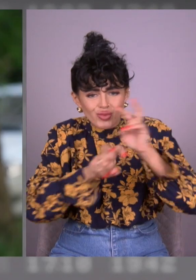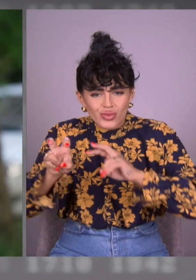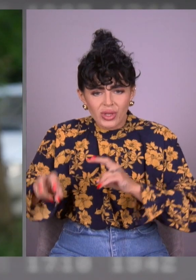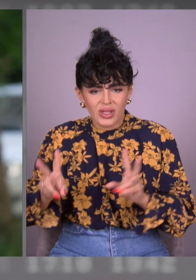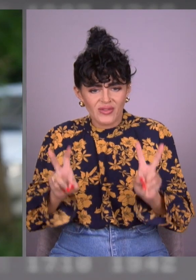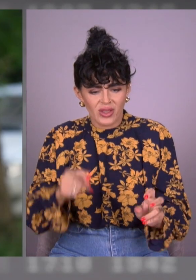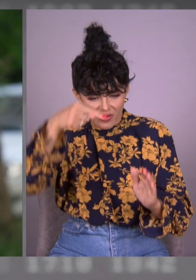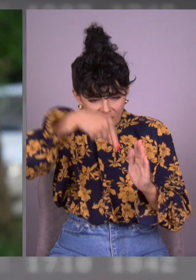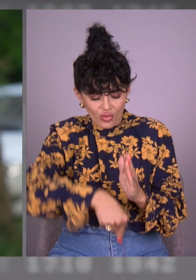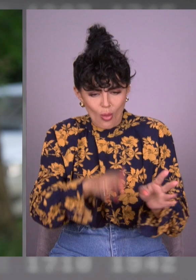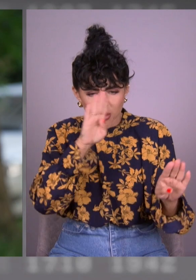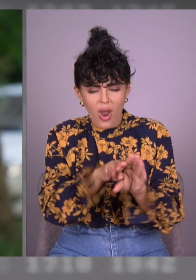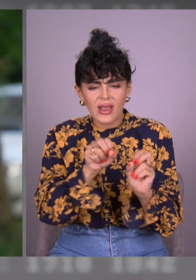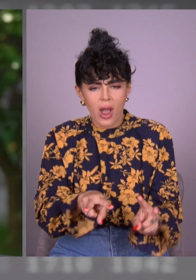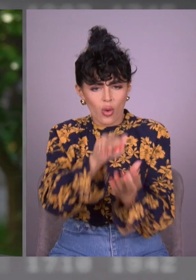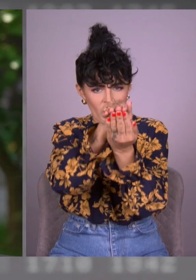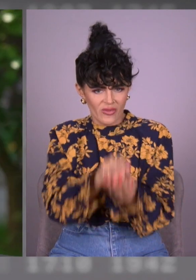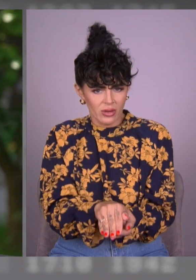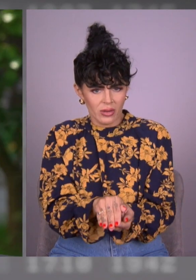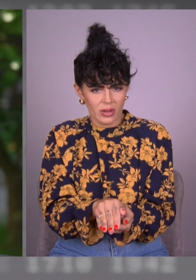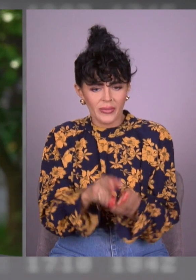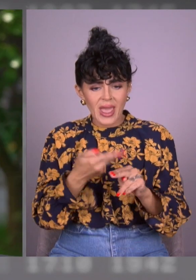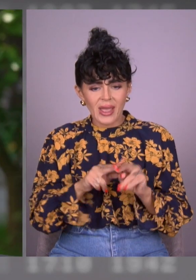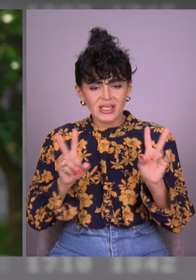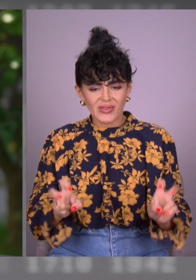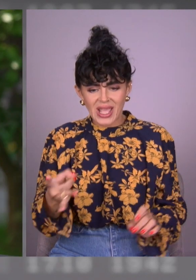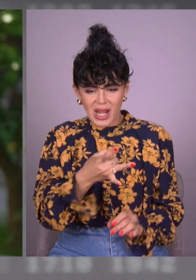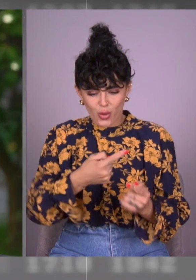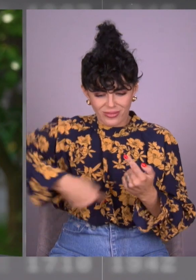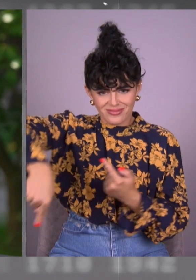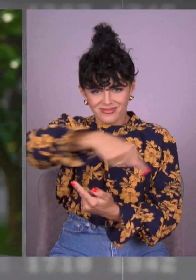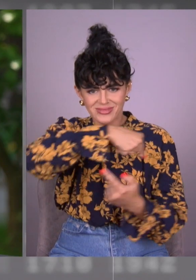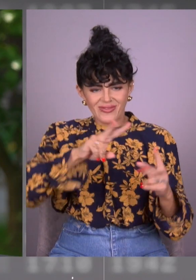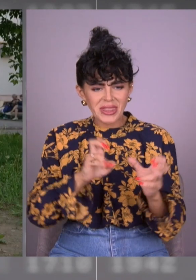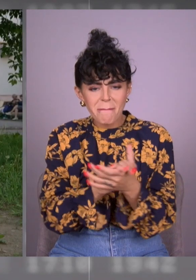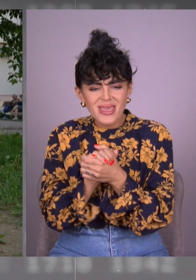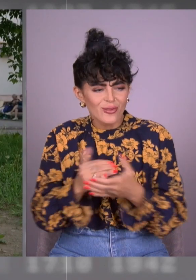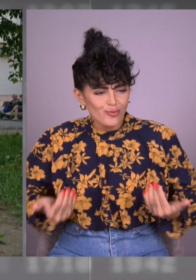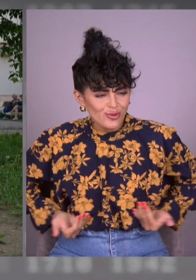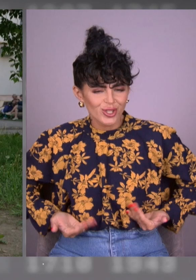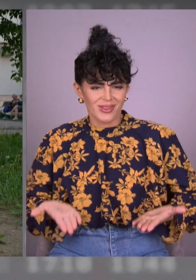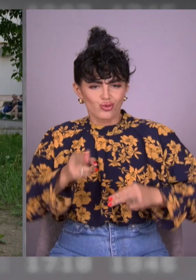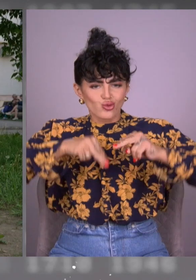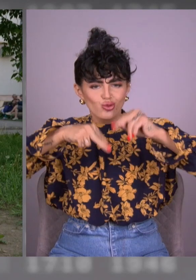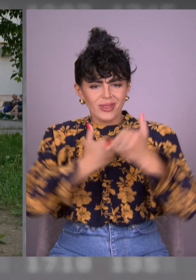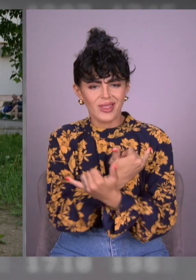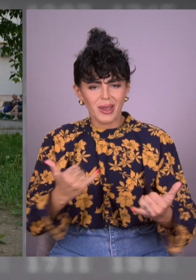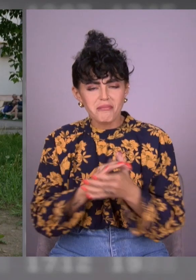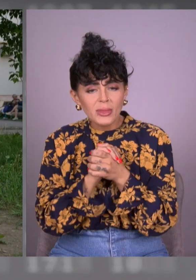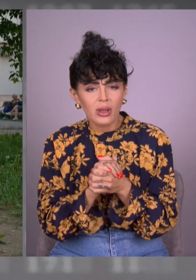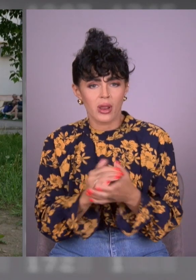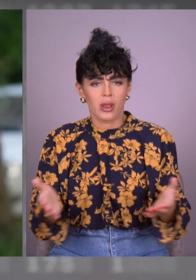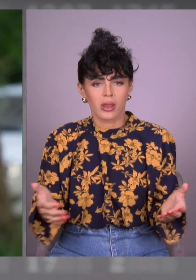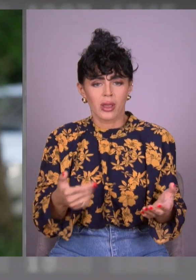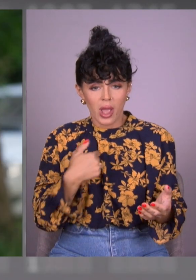суцільне кладовище. Це район, який розраховувався на мирне життя, він будувався для миру. То нам довелося